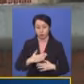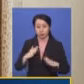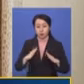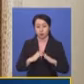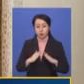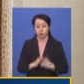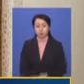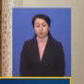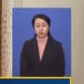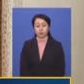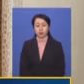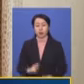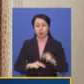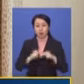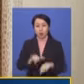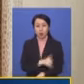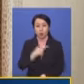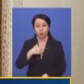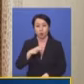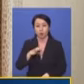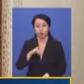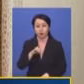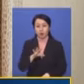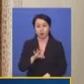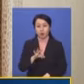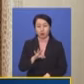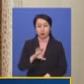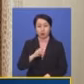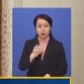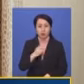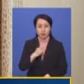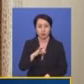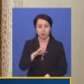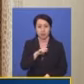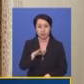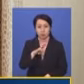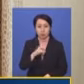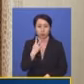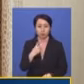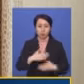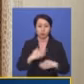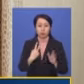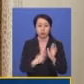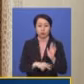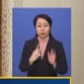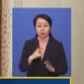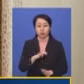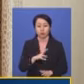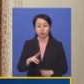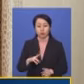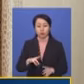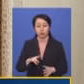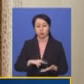жильем. Строится по улице Горького также дома. У нас Альфа-Север и Зертео, 2 дома. 72 квартир, также типовые